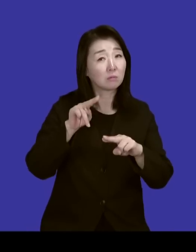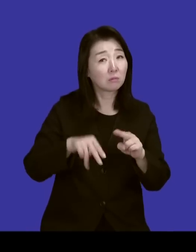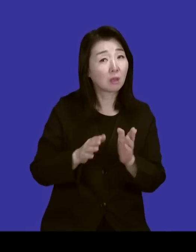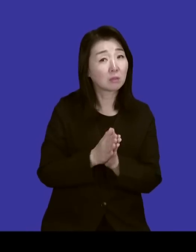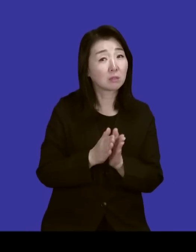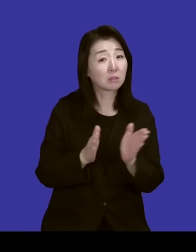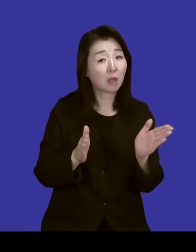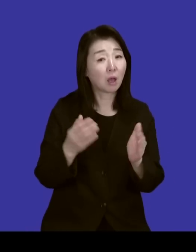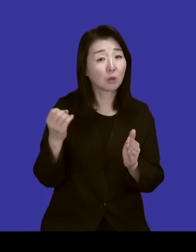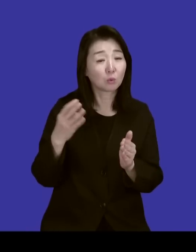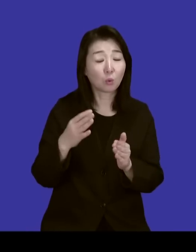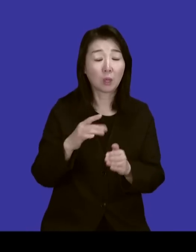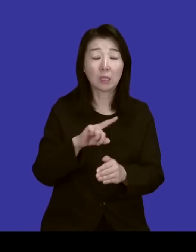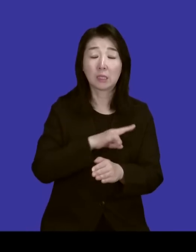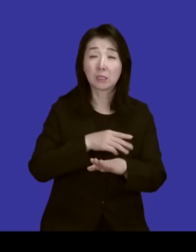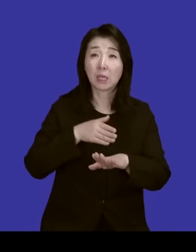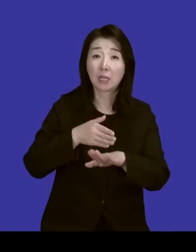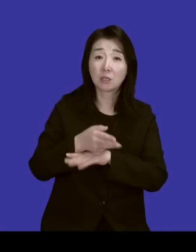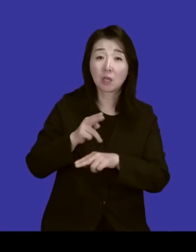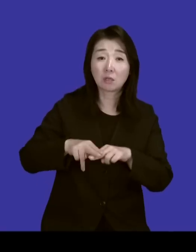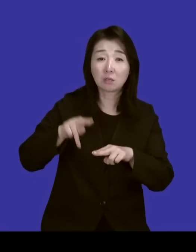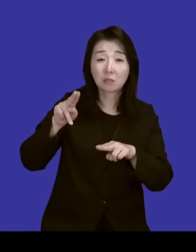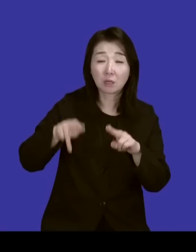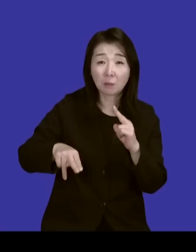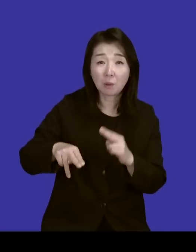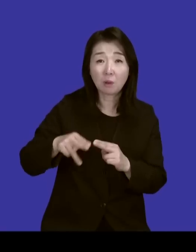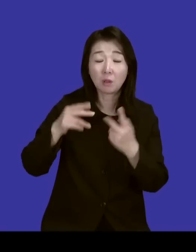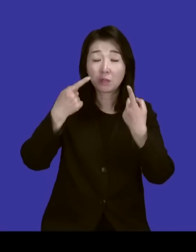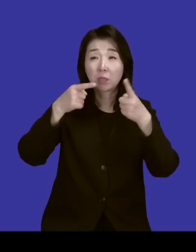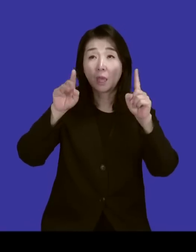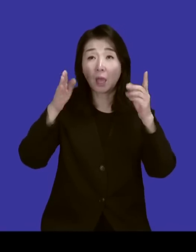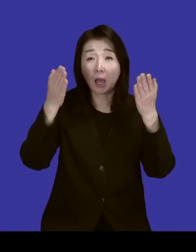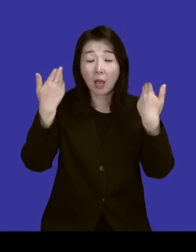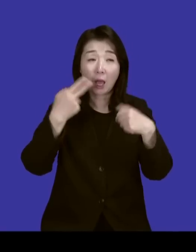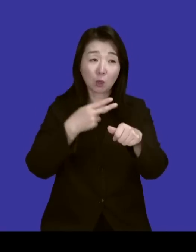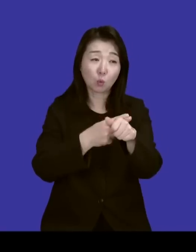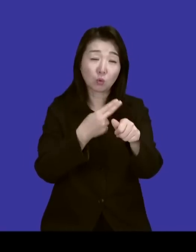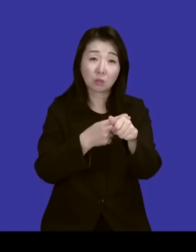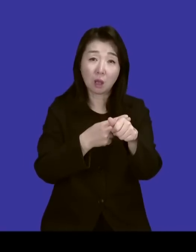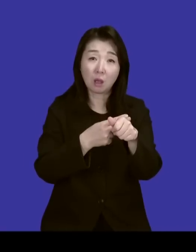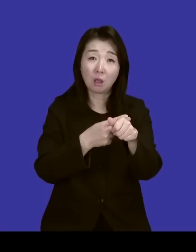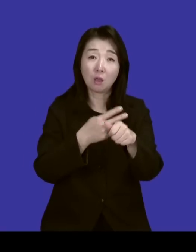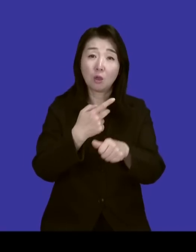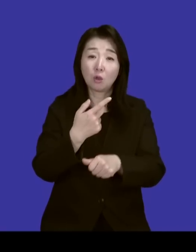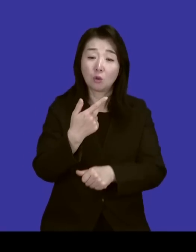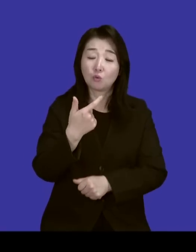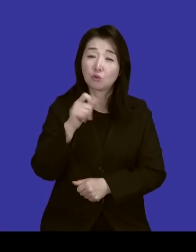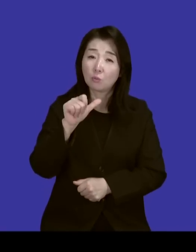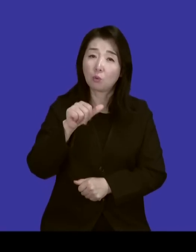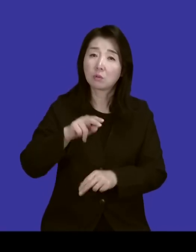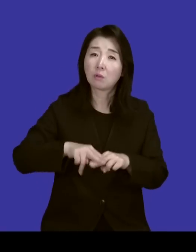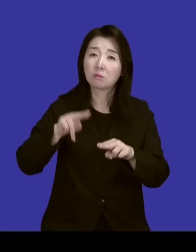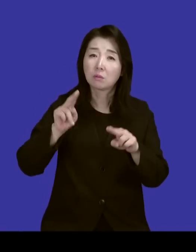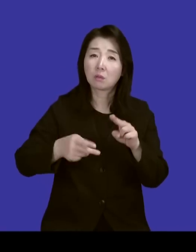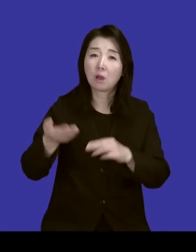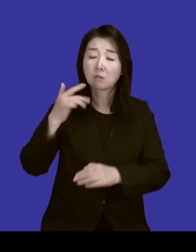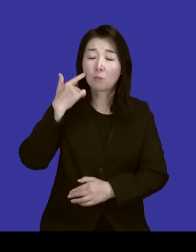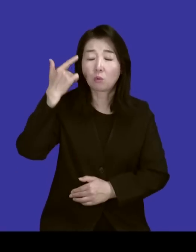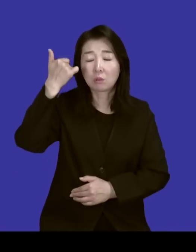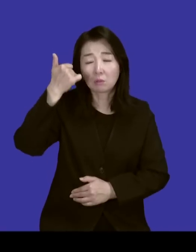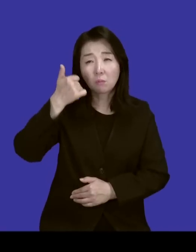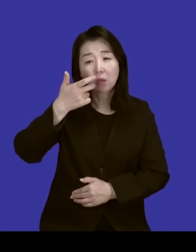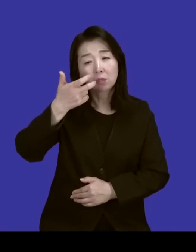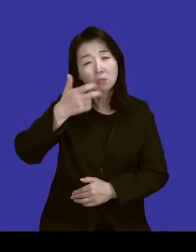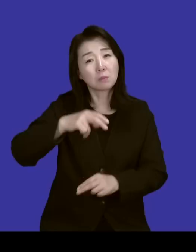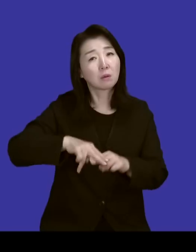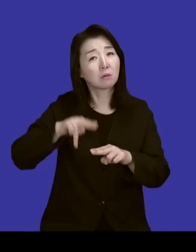제일 늦게 은퇴하는 직업이 대학 교수가 65세 맞아요. 은퇴를 하시더라고요. 예. 근데 목사님만 70에 은퇴하면